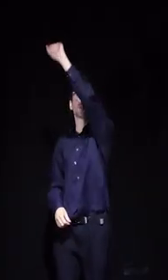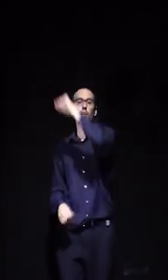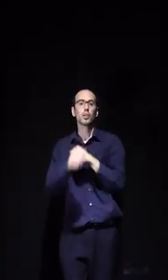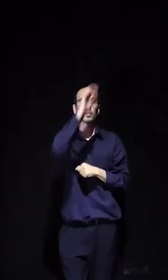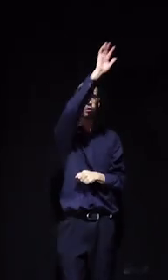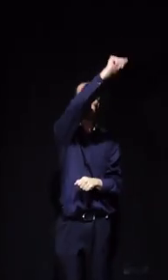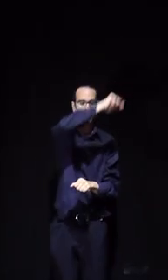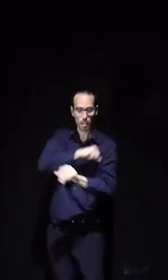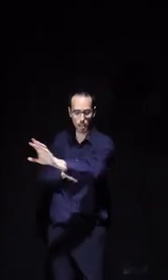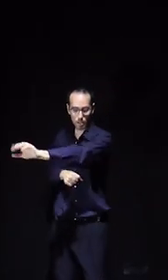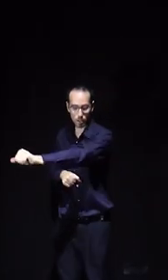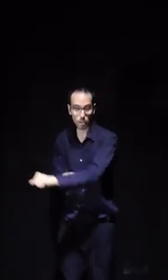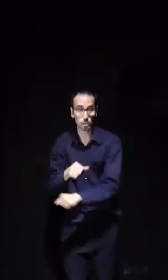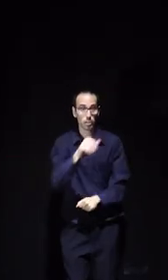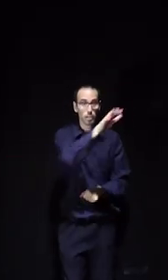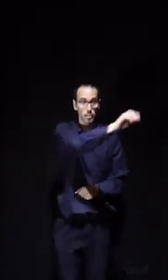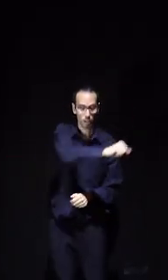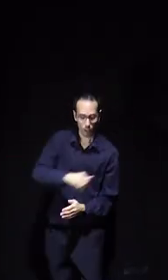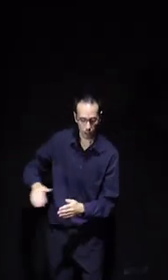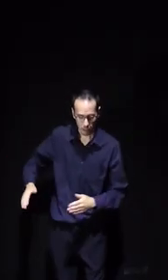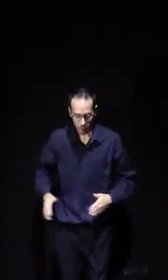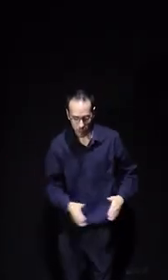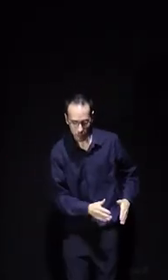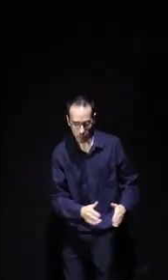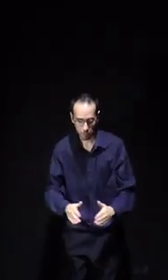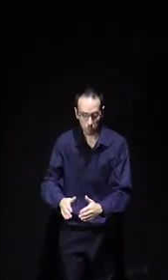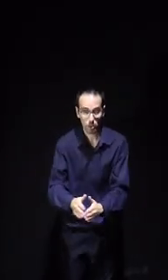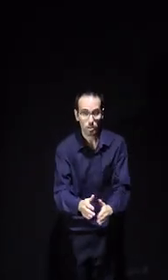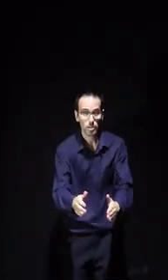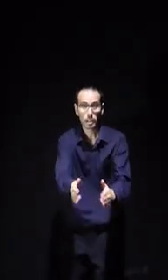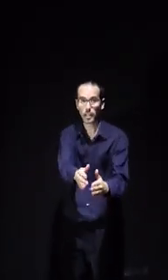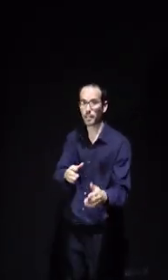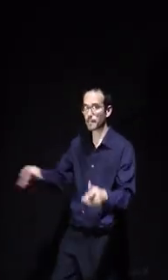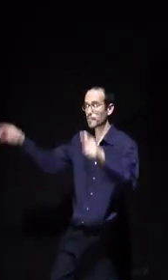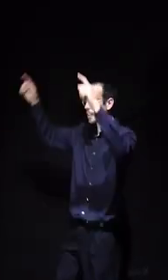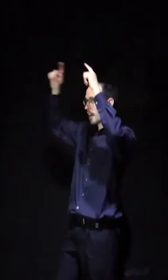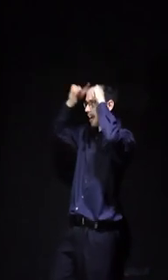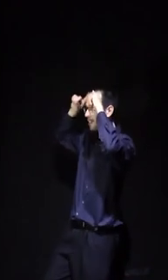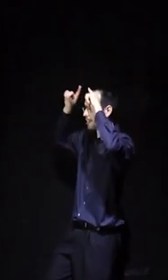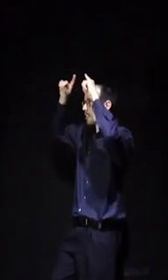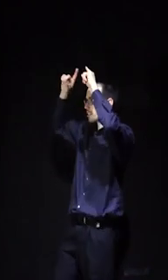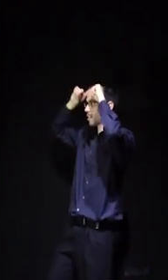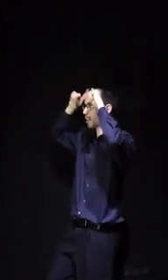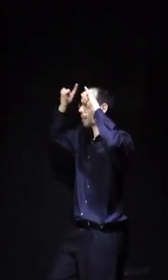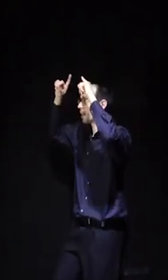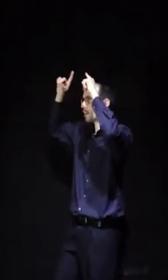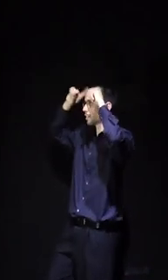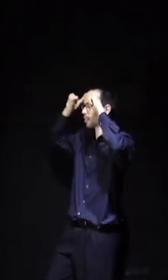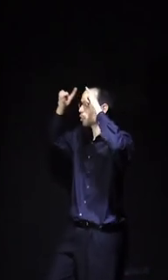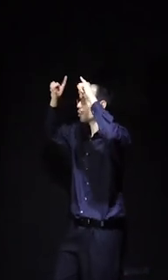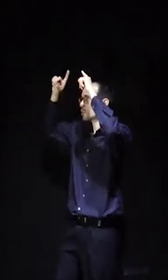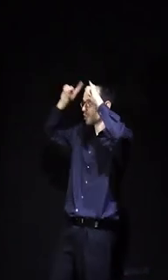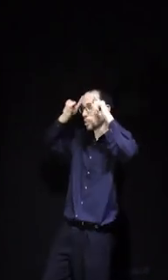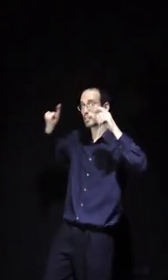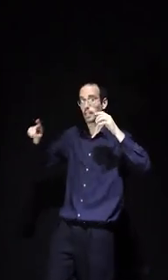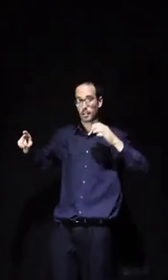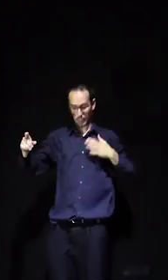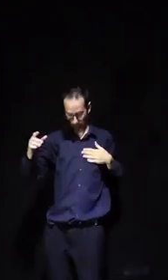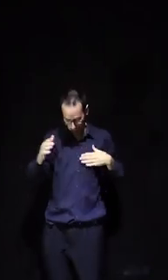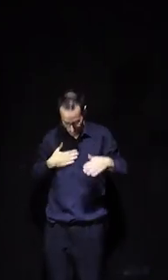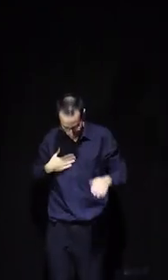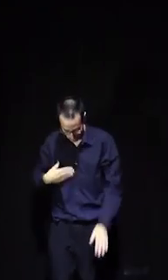sentir. Els colors són les coses del camí que pots seguir. Has de saber quin